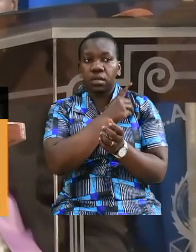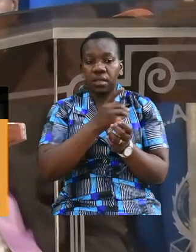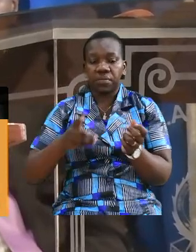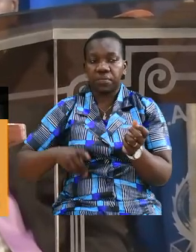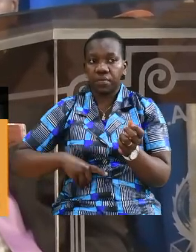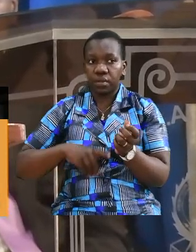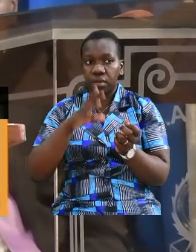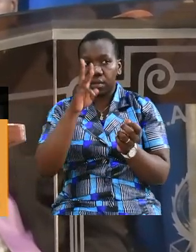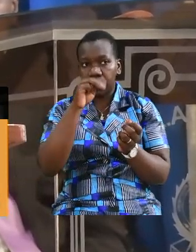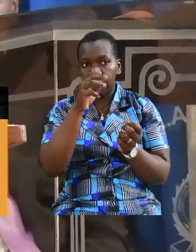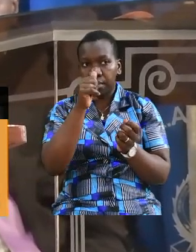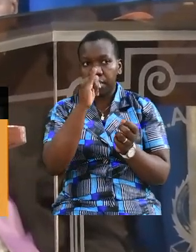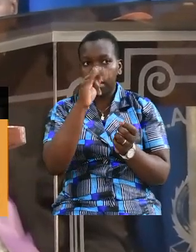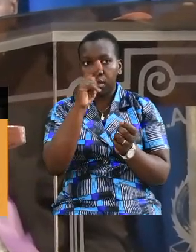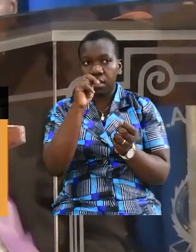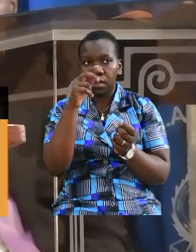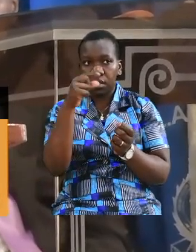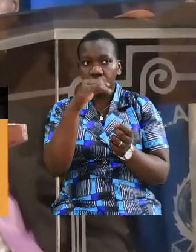ambayo anaarika